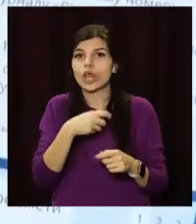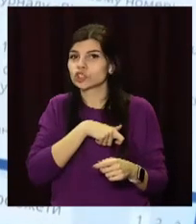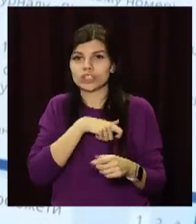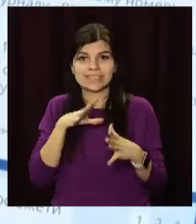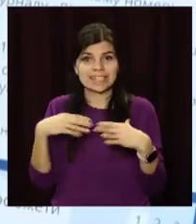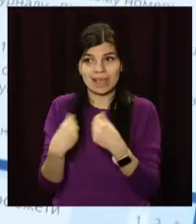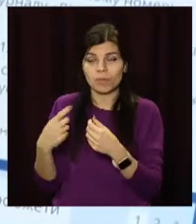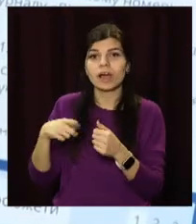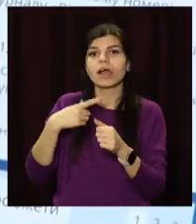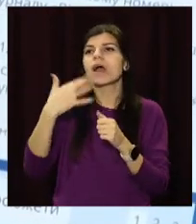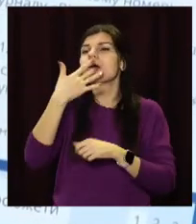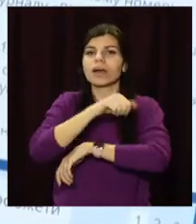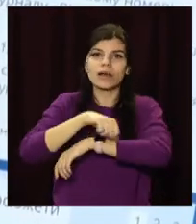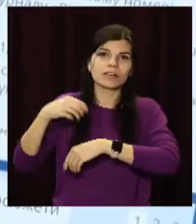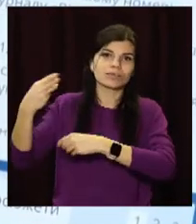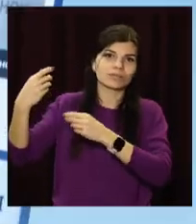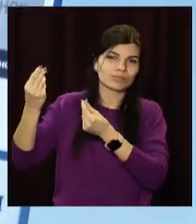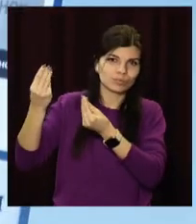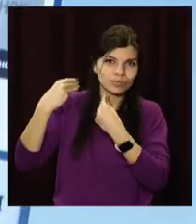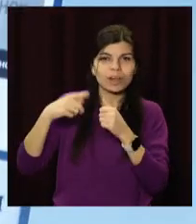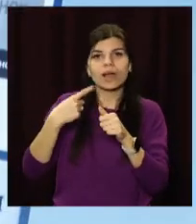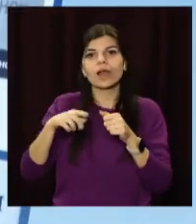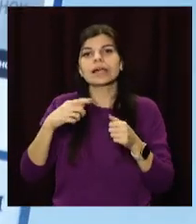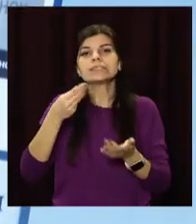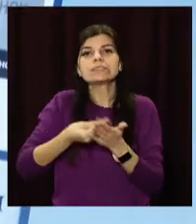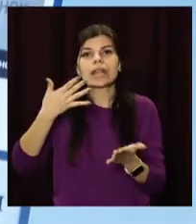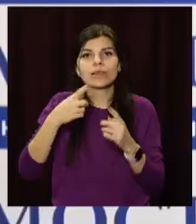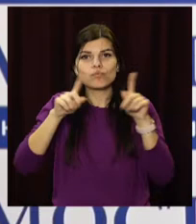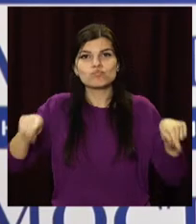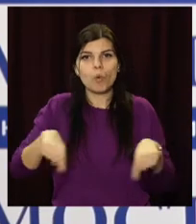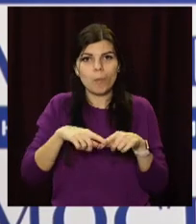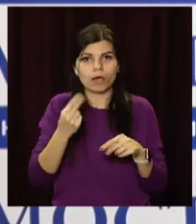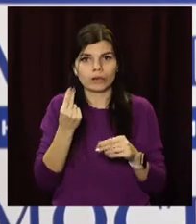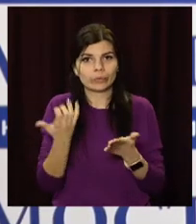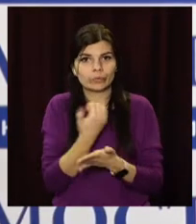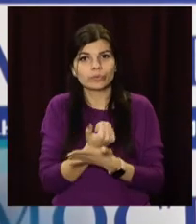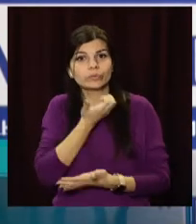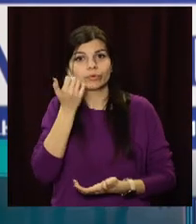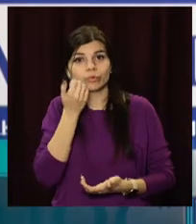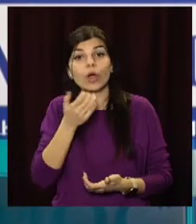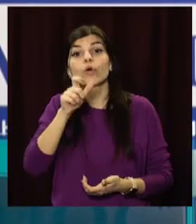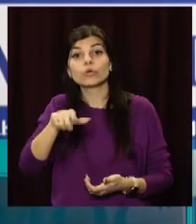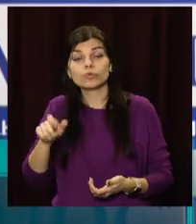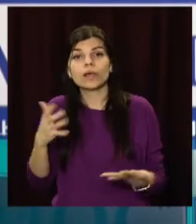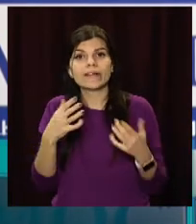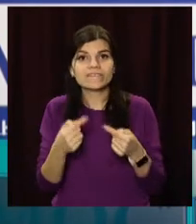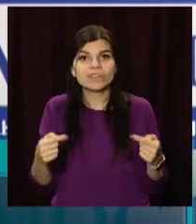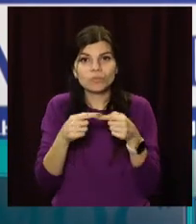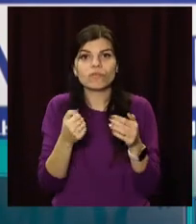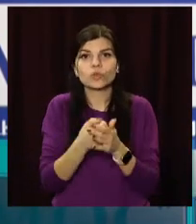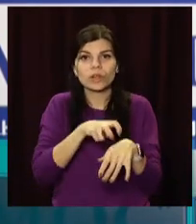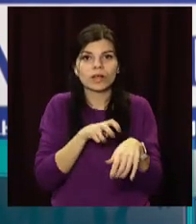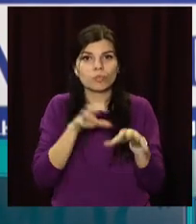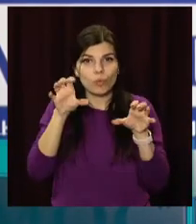іноземні доходи або гроші, отримані від продажу цінних паперів. Громадяни, які відповідно до